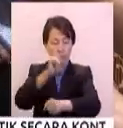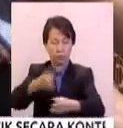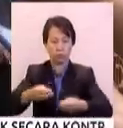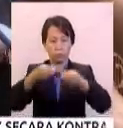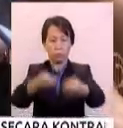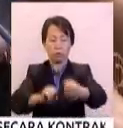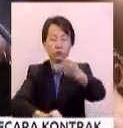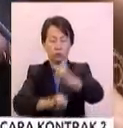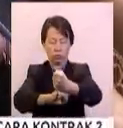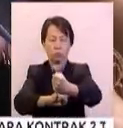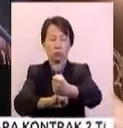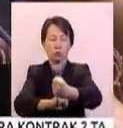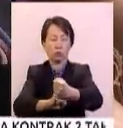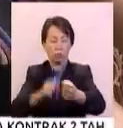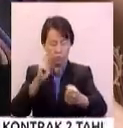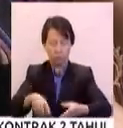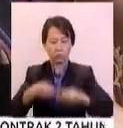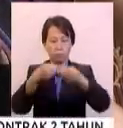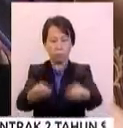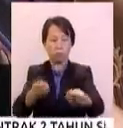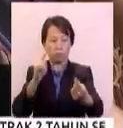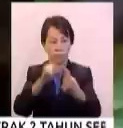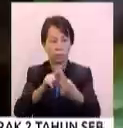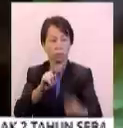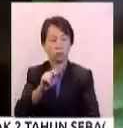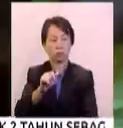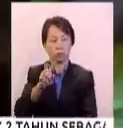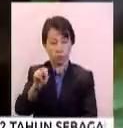diberikan, dukungan yang penuh harus diberikan kepada Tun.